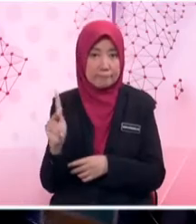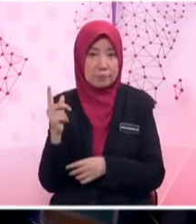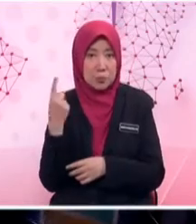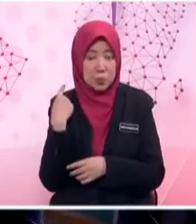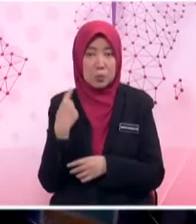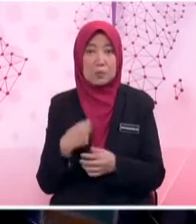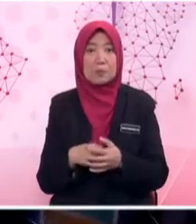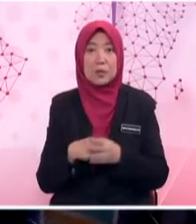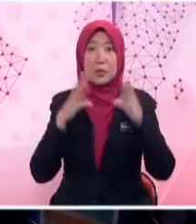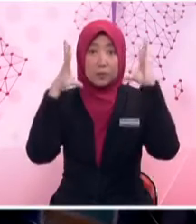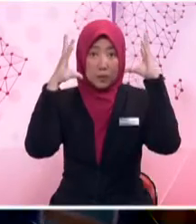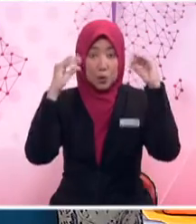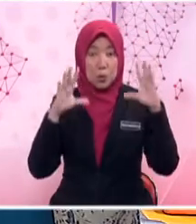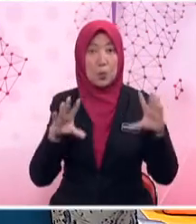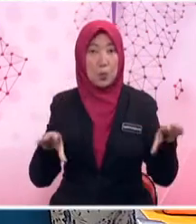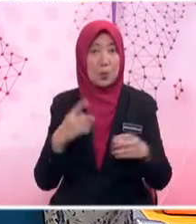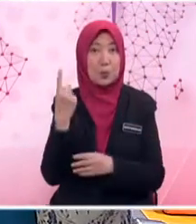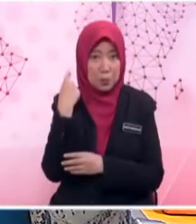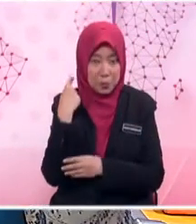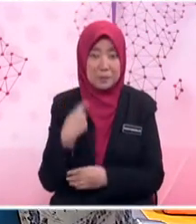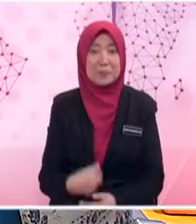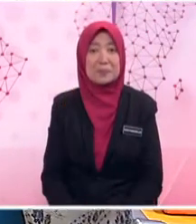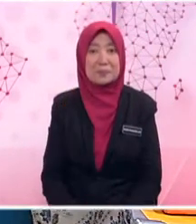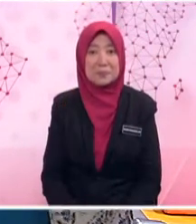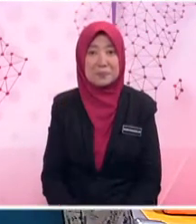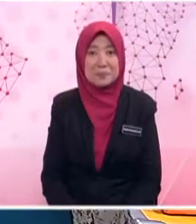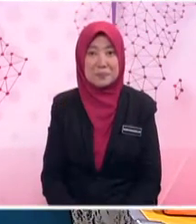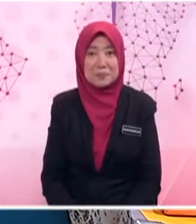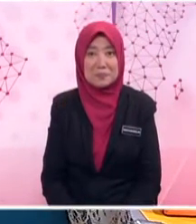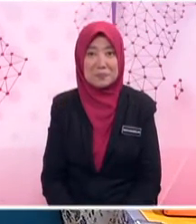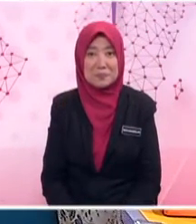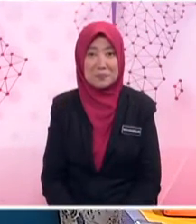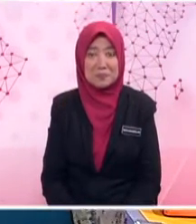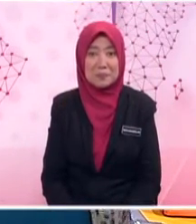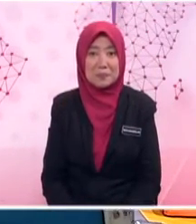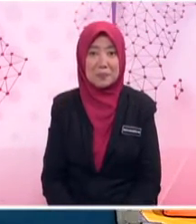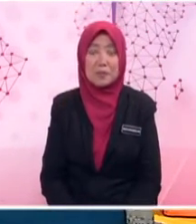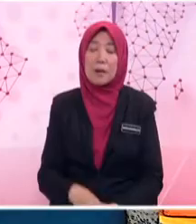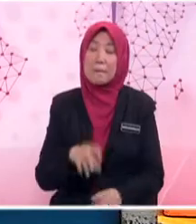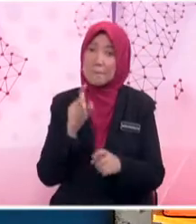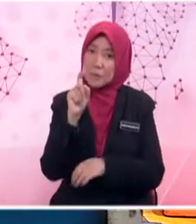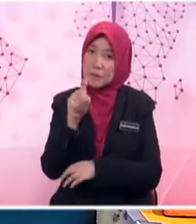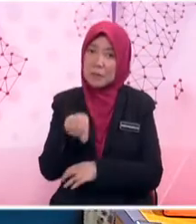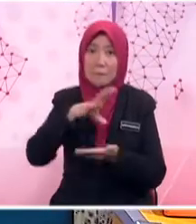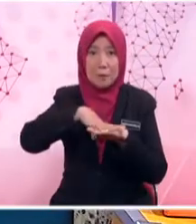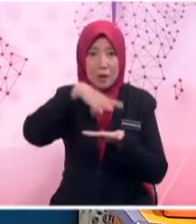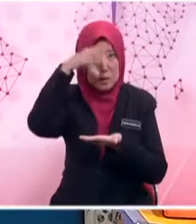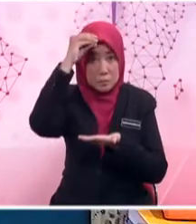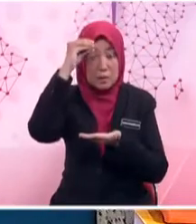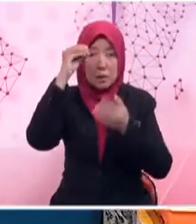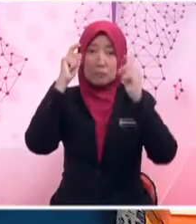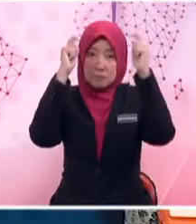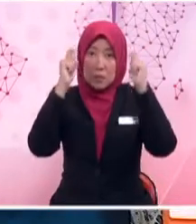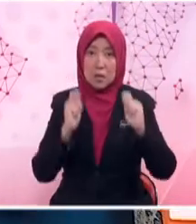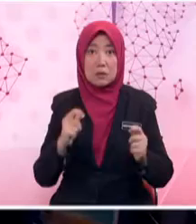pertama. Boleh cikgu. Nanti cikgu bagi Rina buat yang berdua ya. Boleh. Okay. Kena belajar teknik cikgu Sheila ni. Okay.